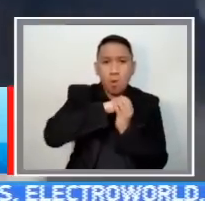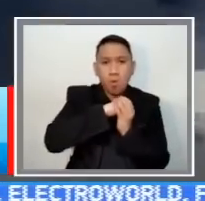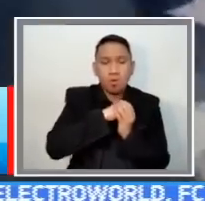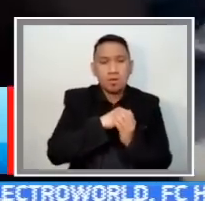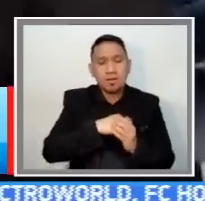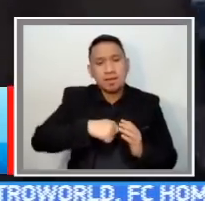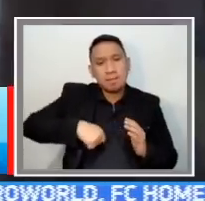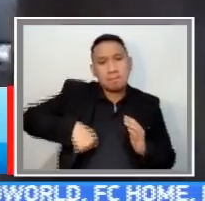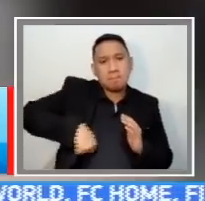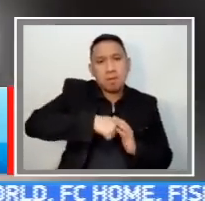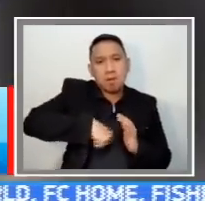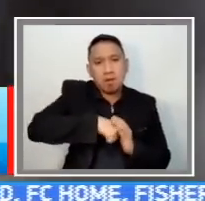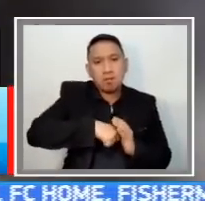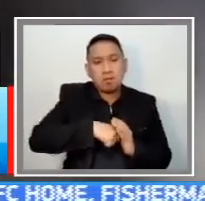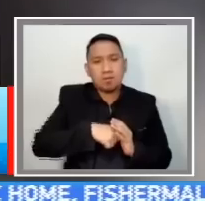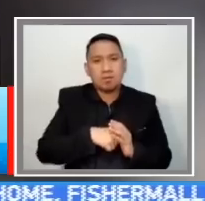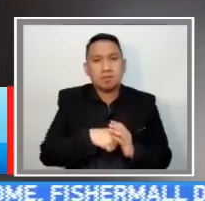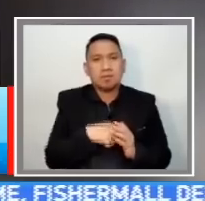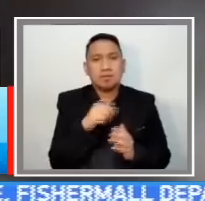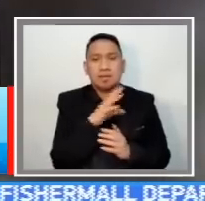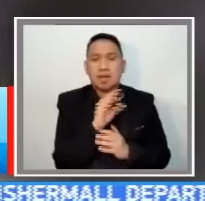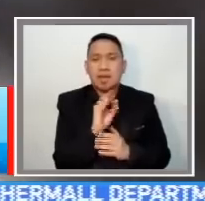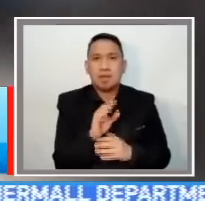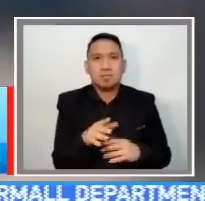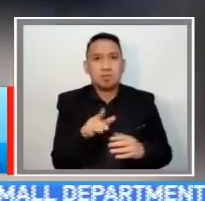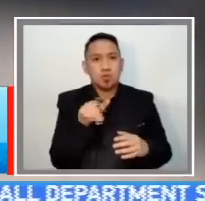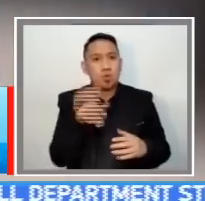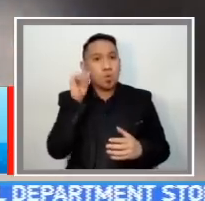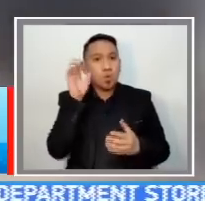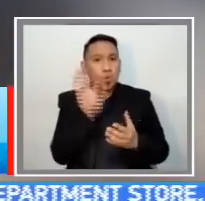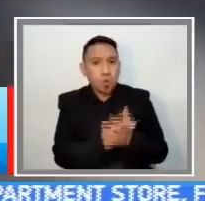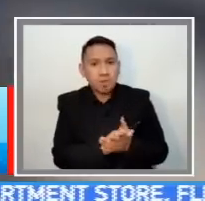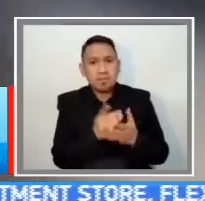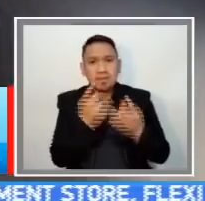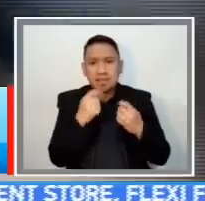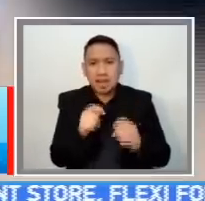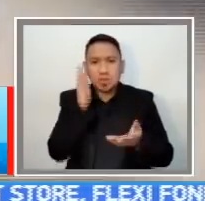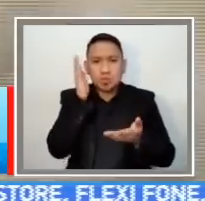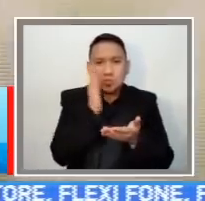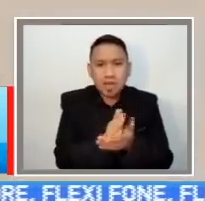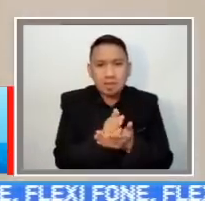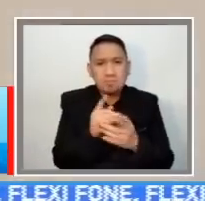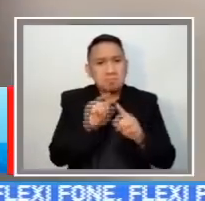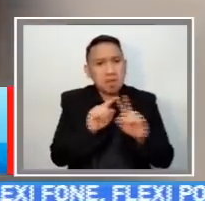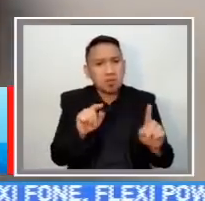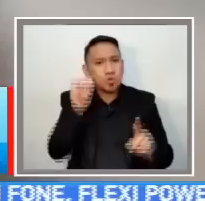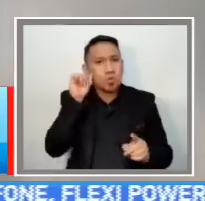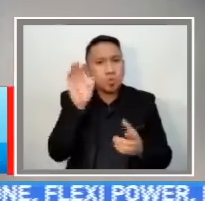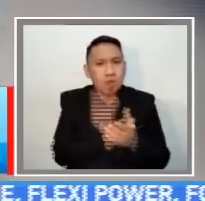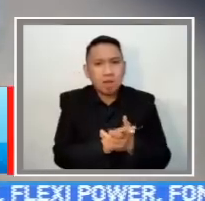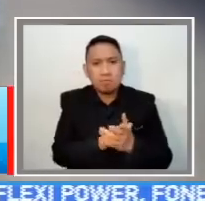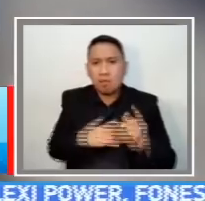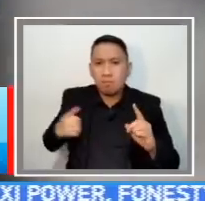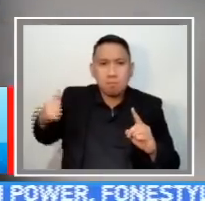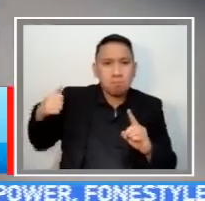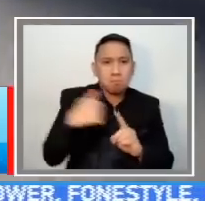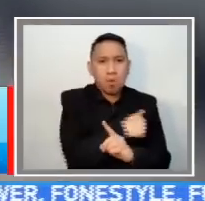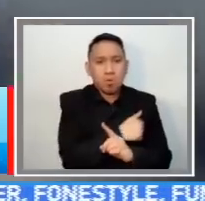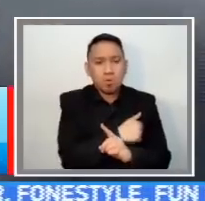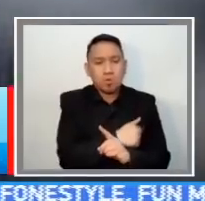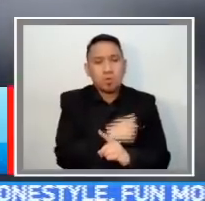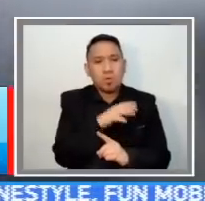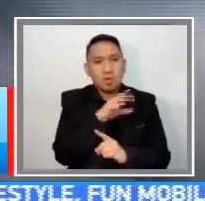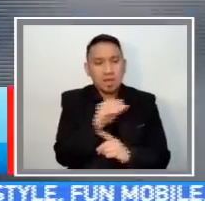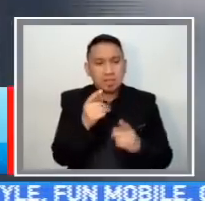matumba. Sinubukan ding umawat ng misis niya pero pati siya ay sinuntok. Kinangkapa raw ng mga suspect na sagasaan